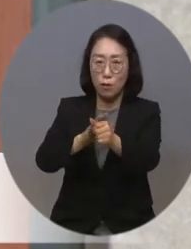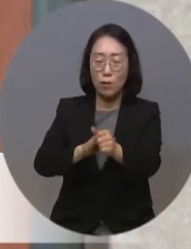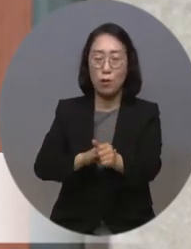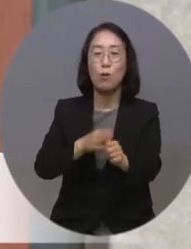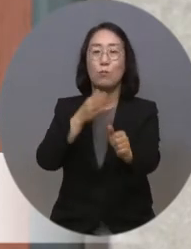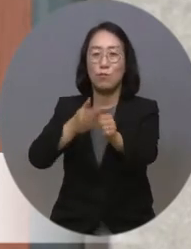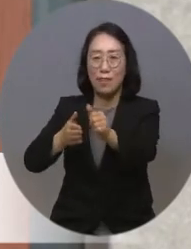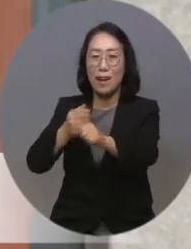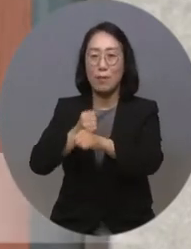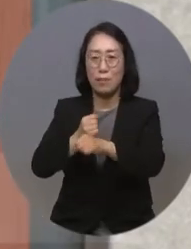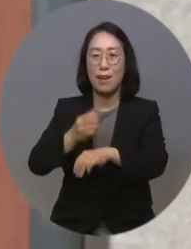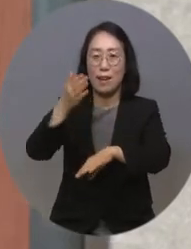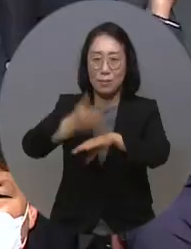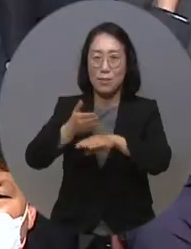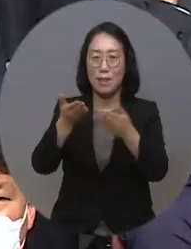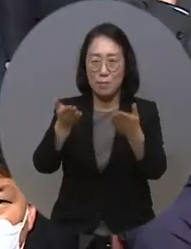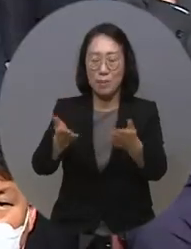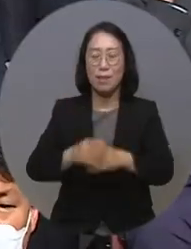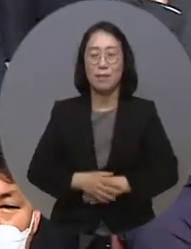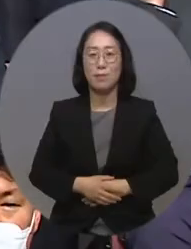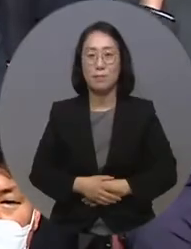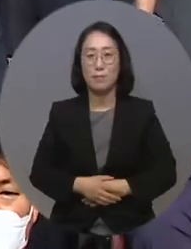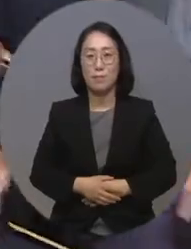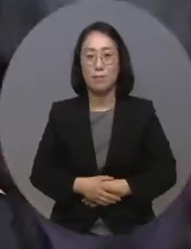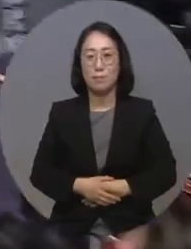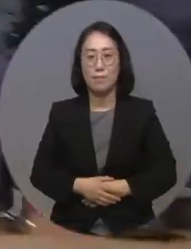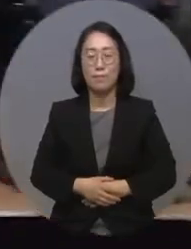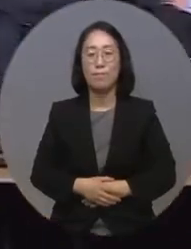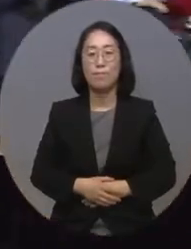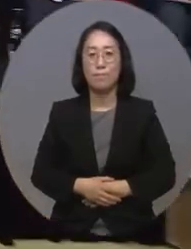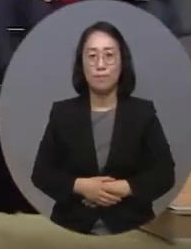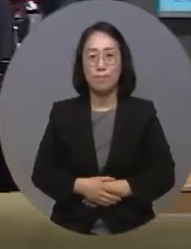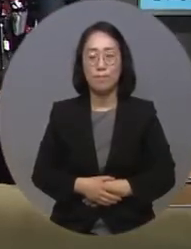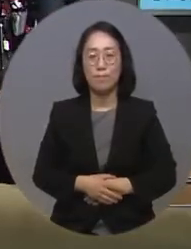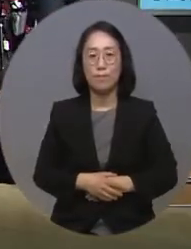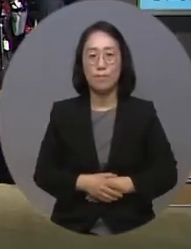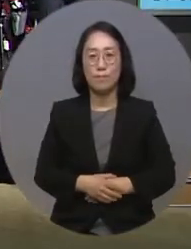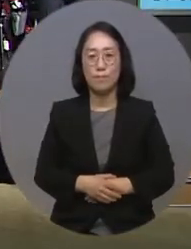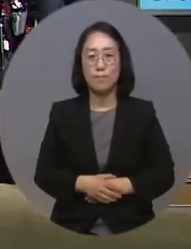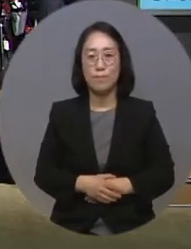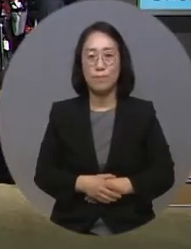격려를 부탁드립니다. 고맙습니다. GTV 뉴스 박선용입니다.